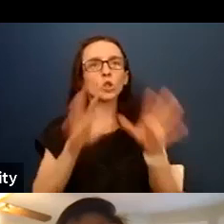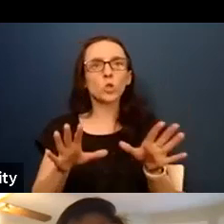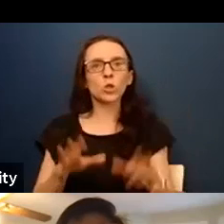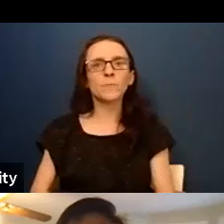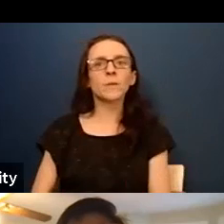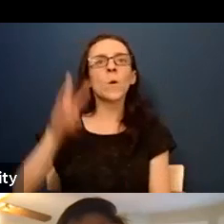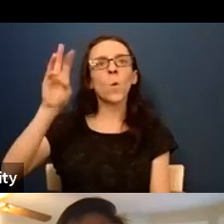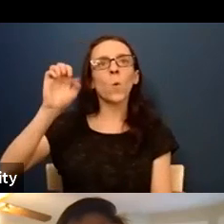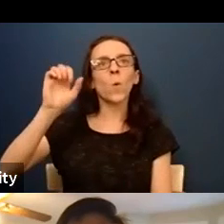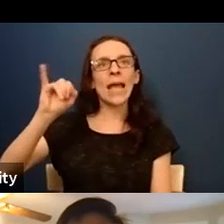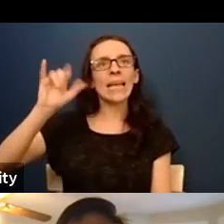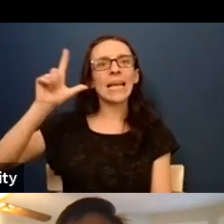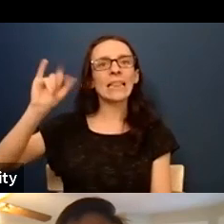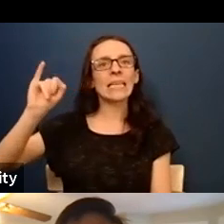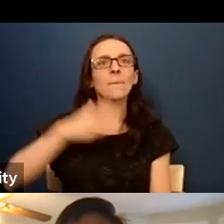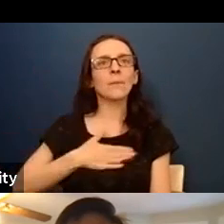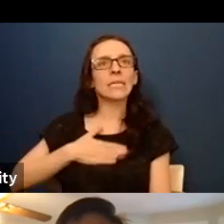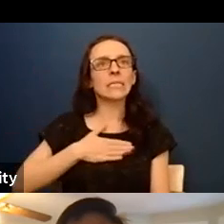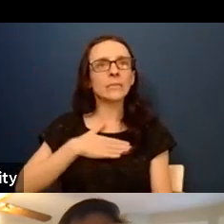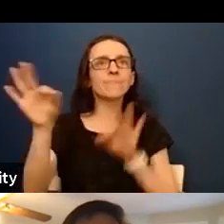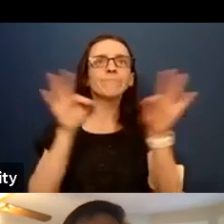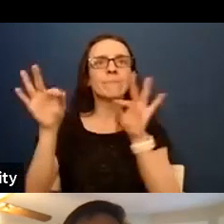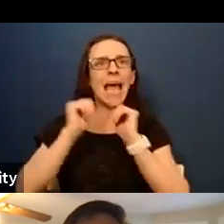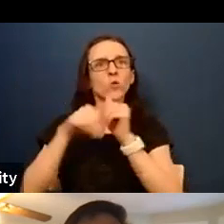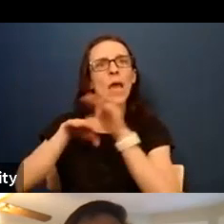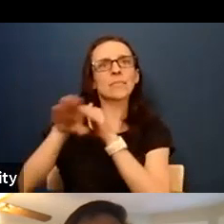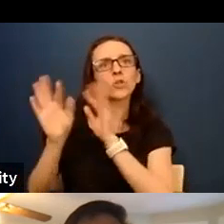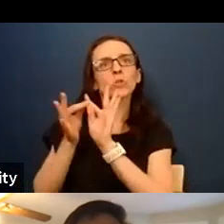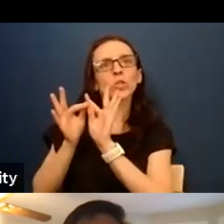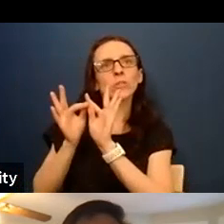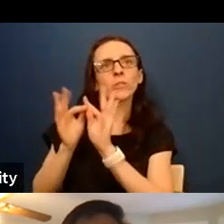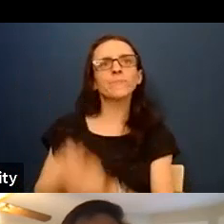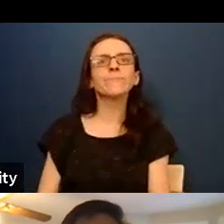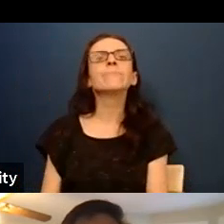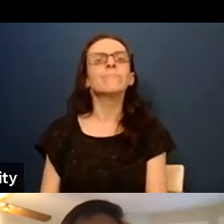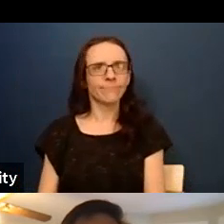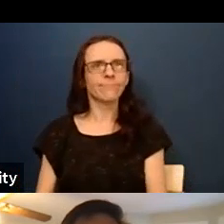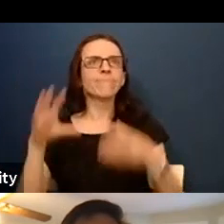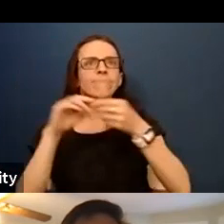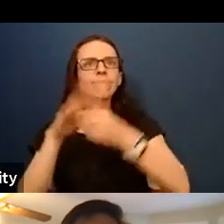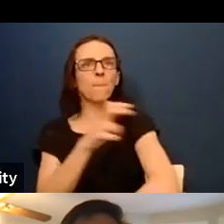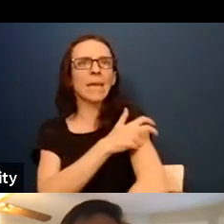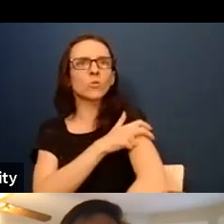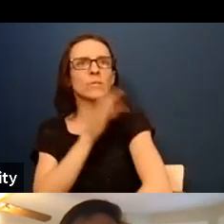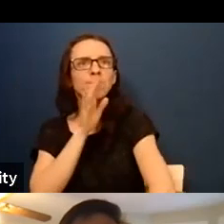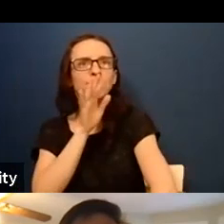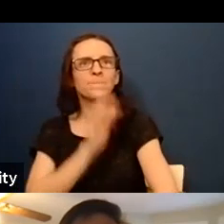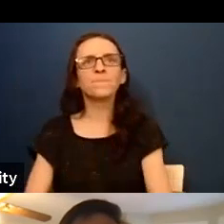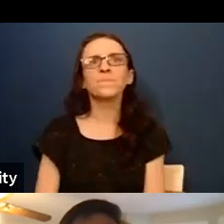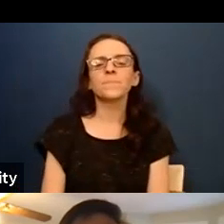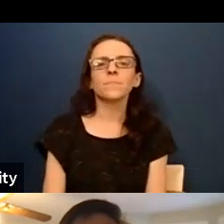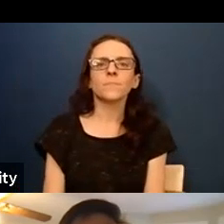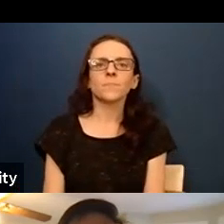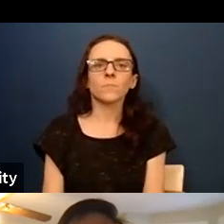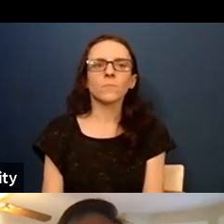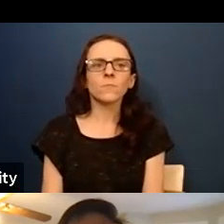give the Zoom instructions in Mandarin. Thank you. 大家下午好啊，我是你的普通话翻译李伟。如